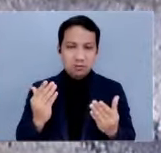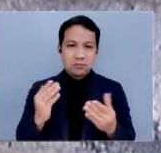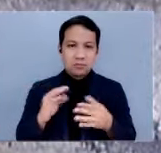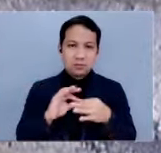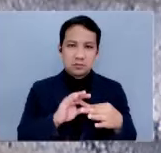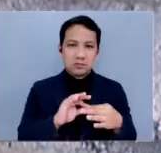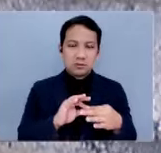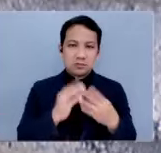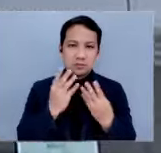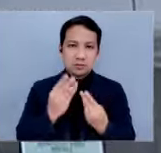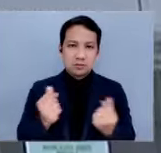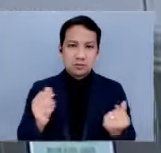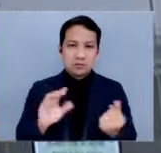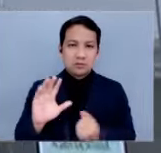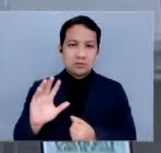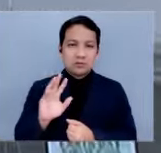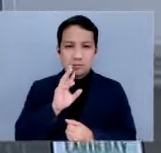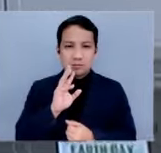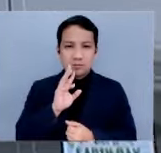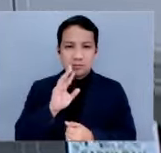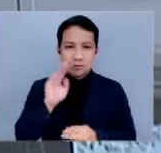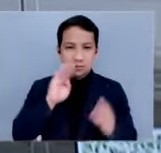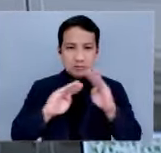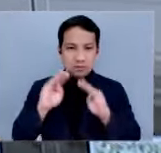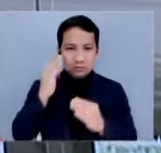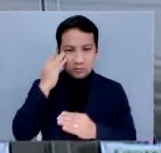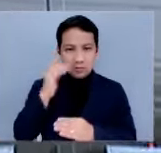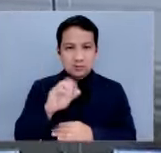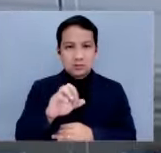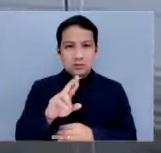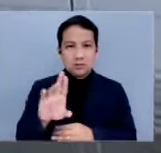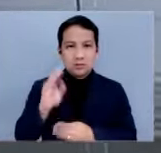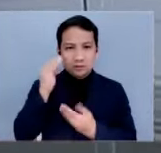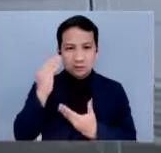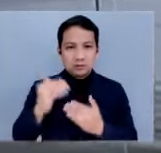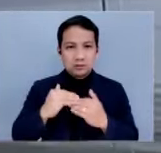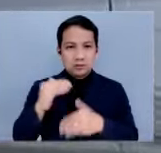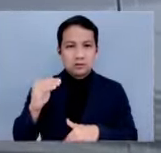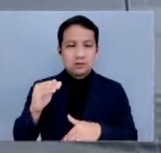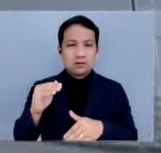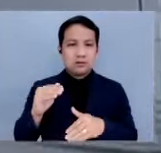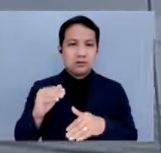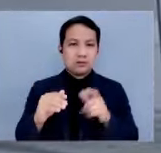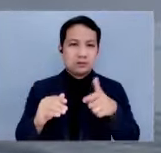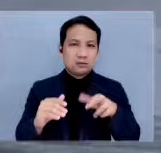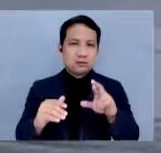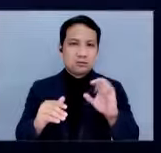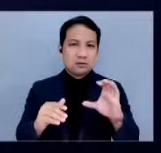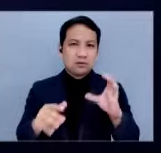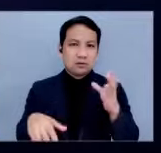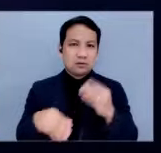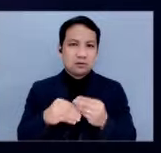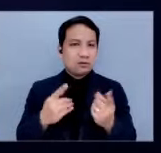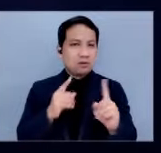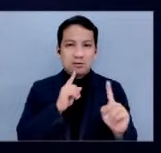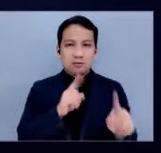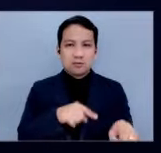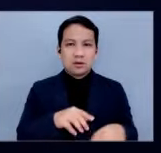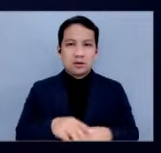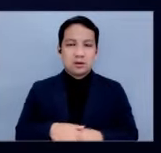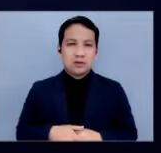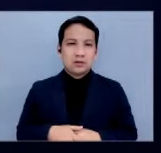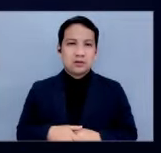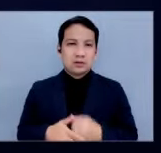kanilang problema sa tubig. Sinubukan ng News 5 na kunan ng pahayagang pamunuan ng LARC pero wala pa silang tugon. Sa isang pahayag naman